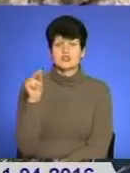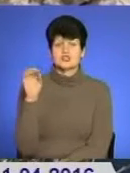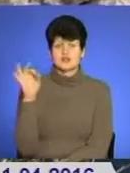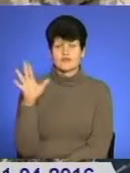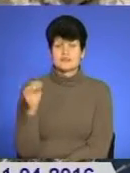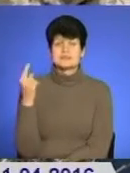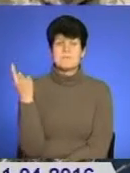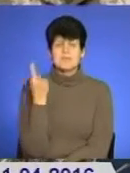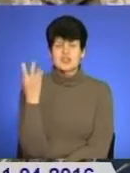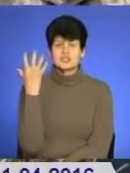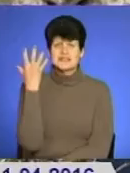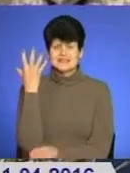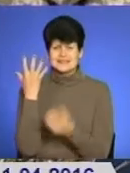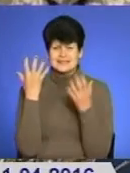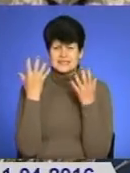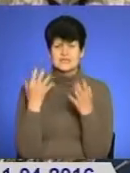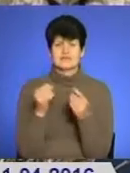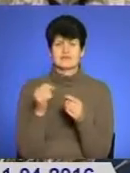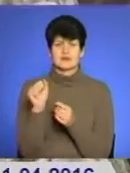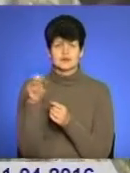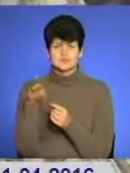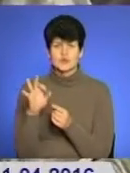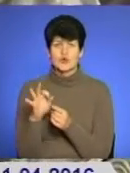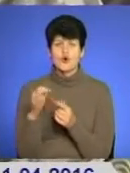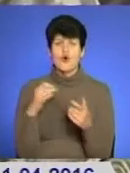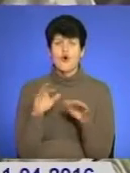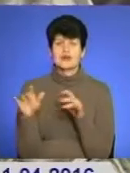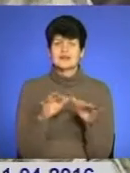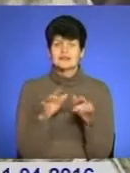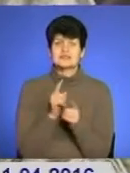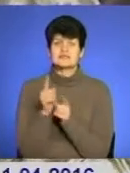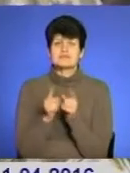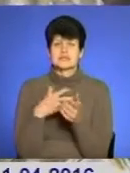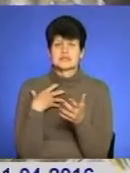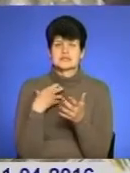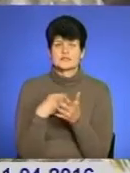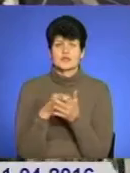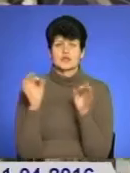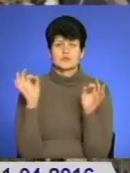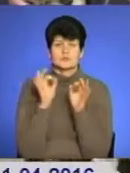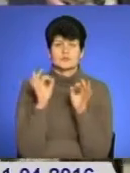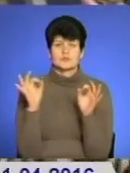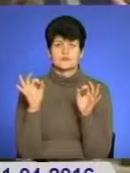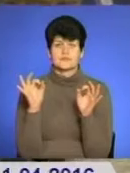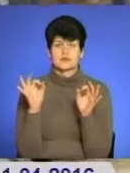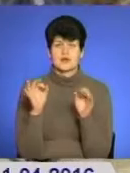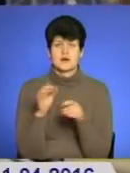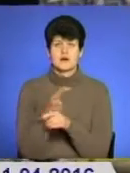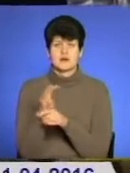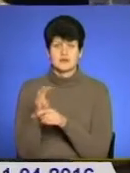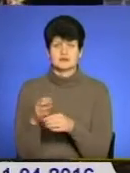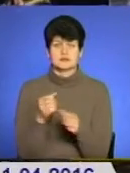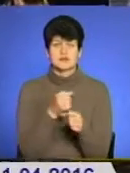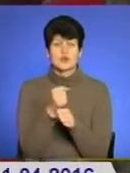днів антитерористичної операції на сході України оркестранти змінили свої музичні клейноди на бойові гармати та